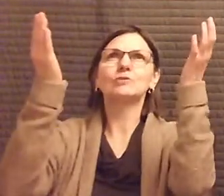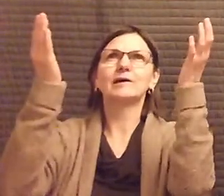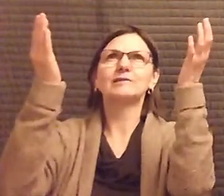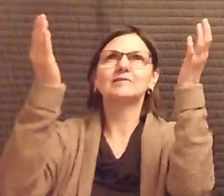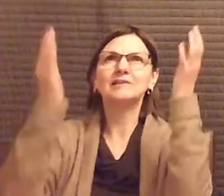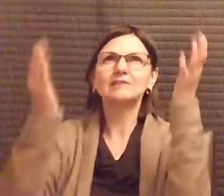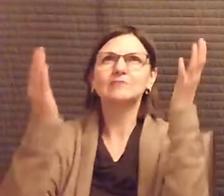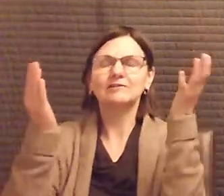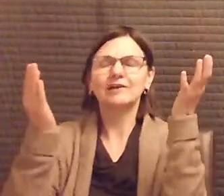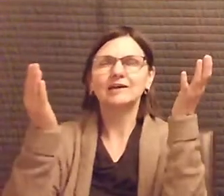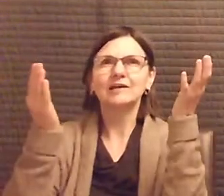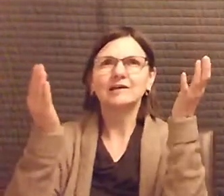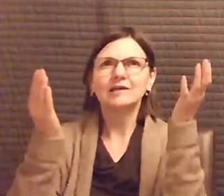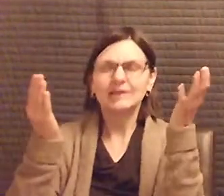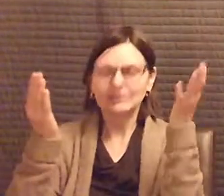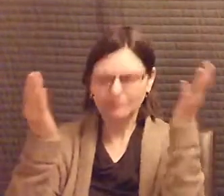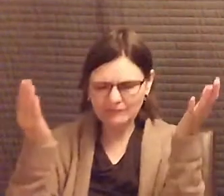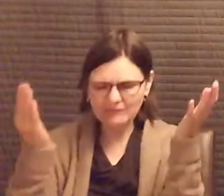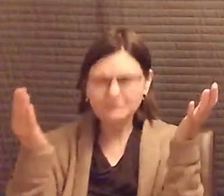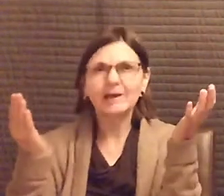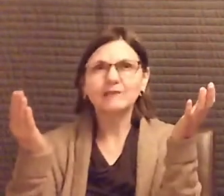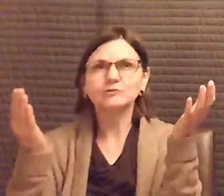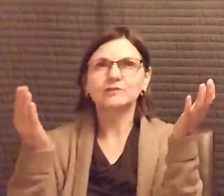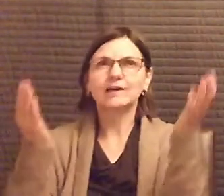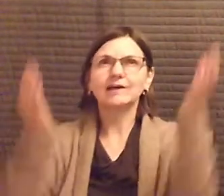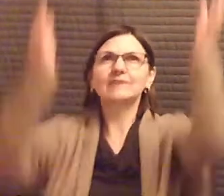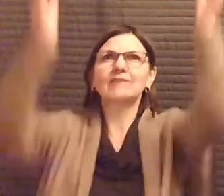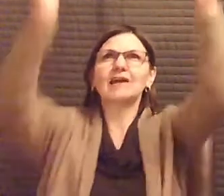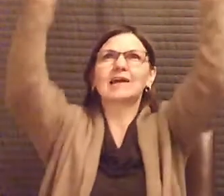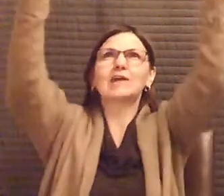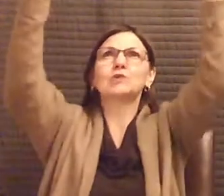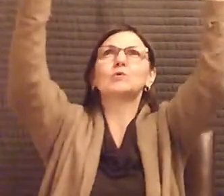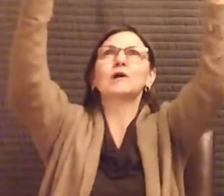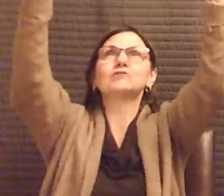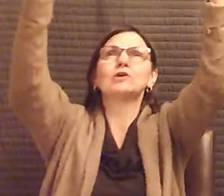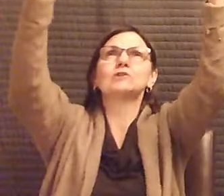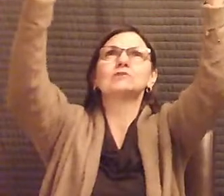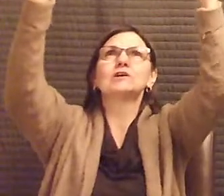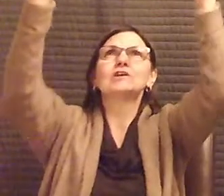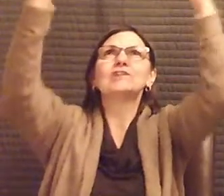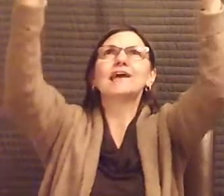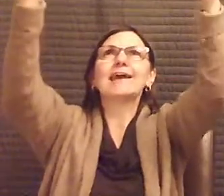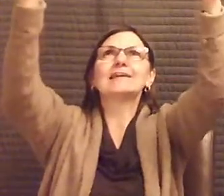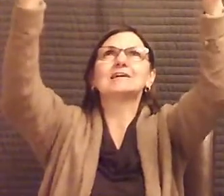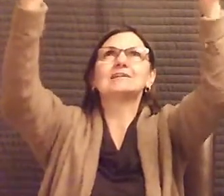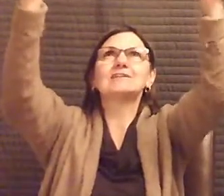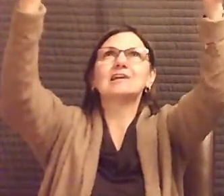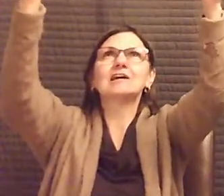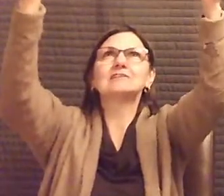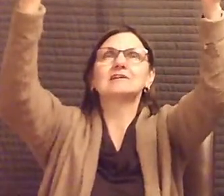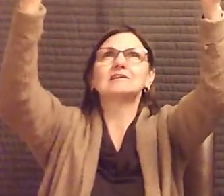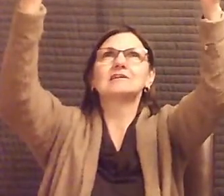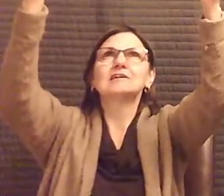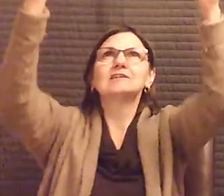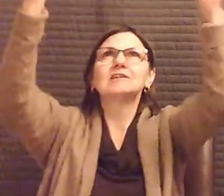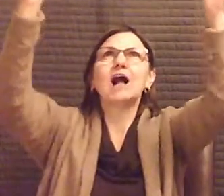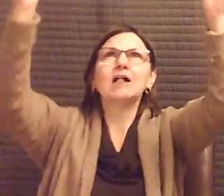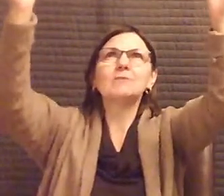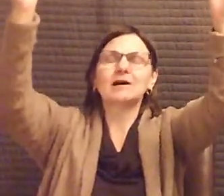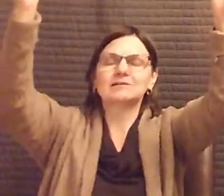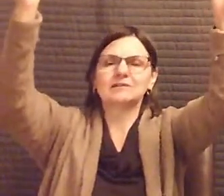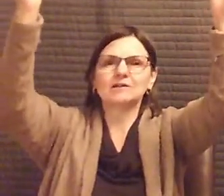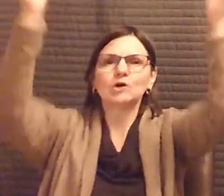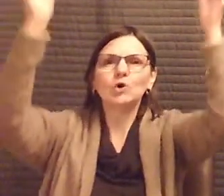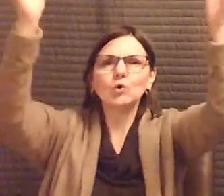god bent en dat willen wij hier vanaf deze plaats ook zeggen heere erkende u als god de enige de waarachtige de